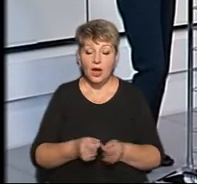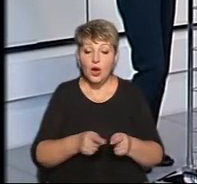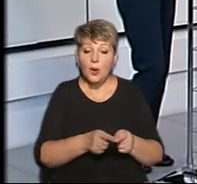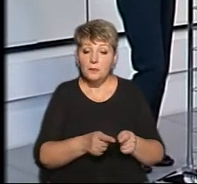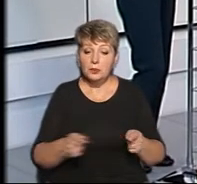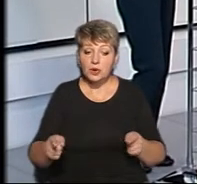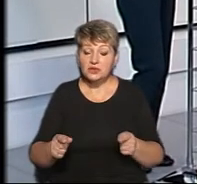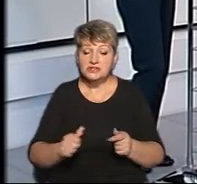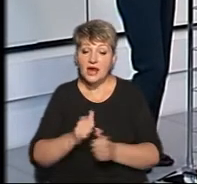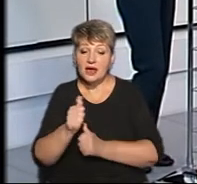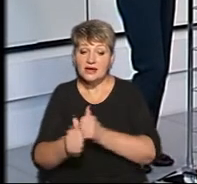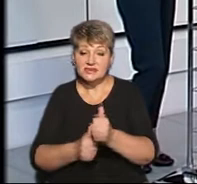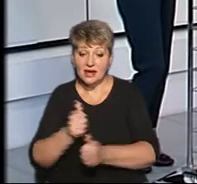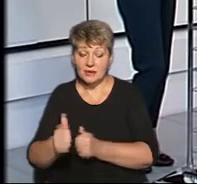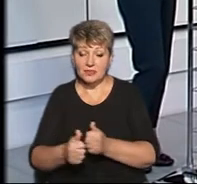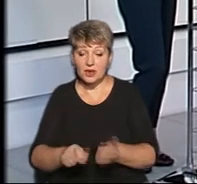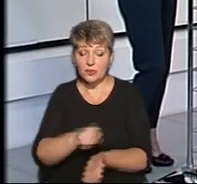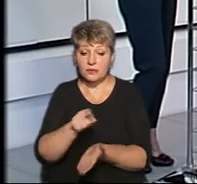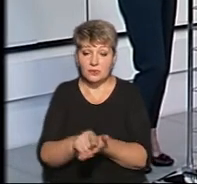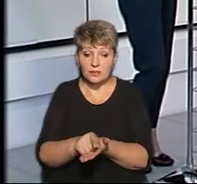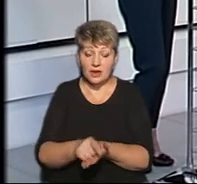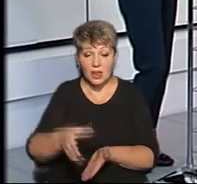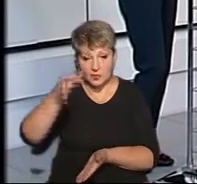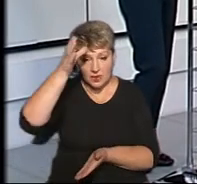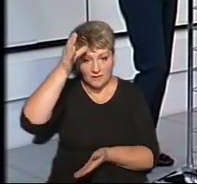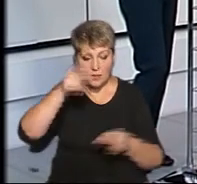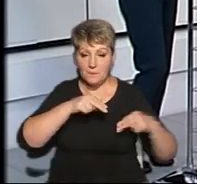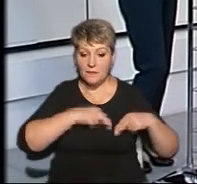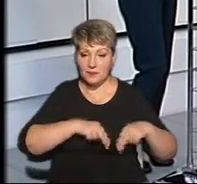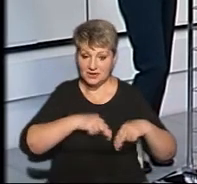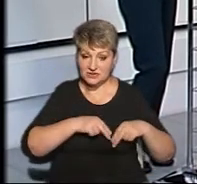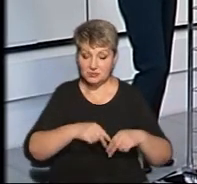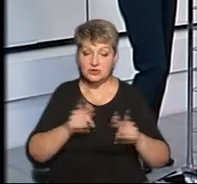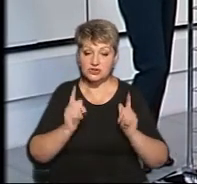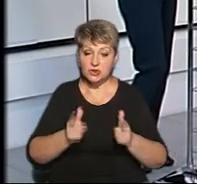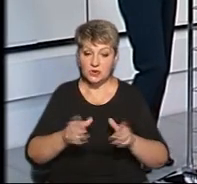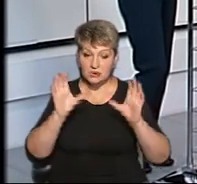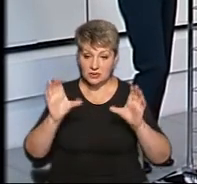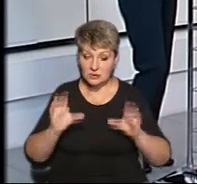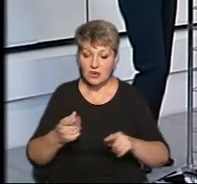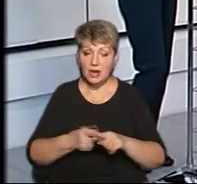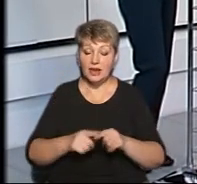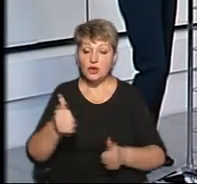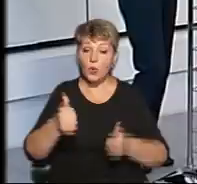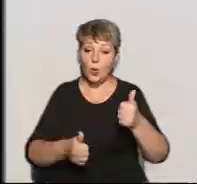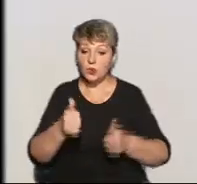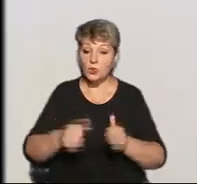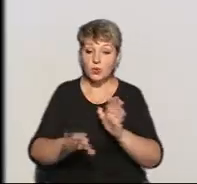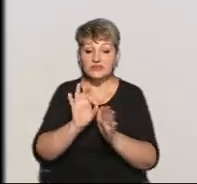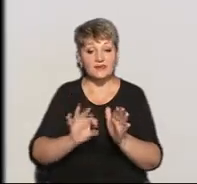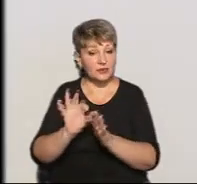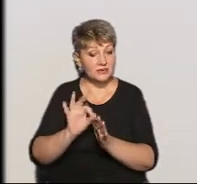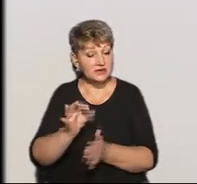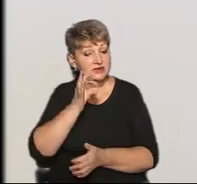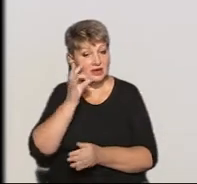Процедура заміщення вакантних посад науково-педагогічних працівників, згідно з законодавством, передбачає конкурсний відбір. Скажіть, будь